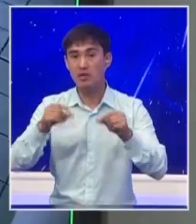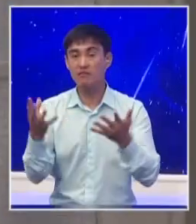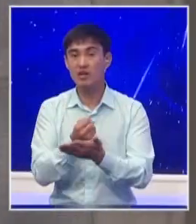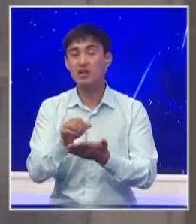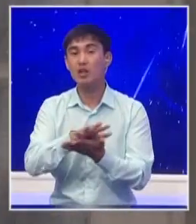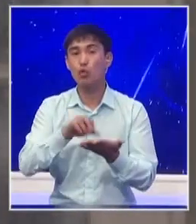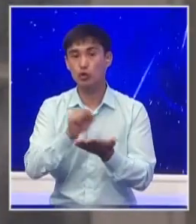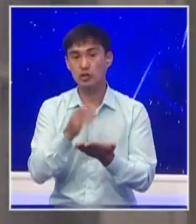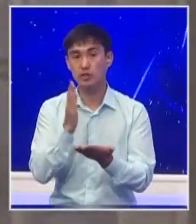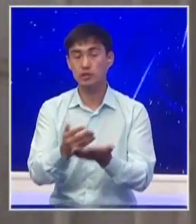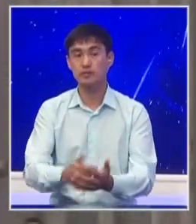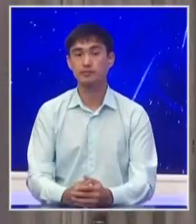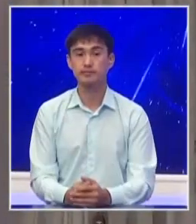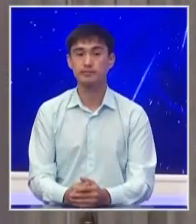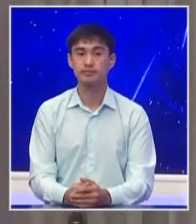выявлены нарушения.